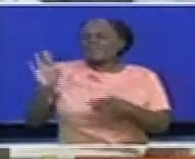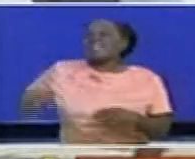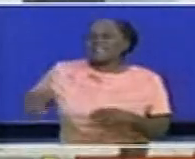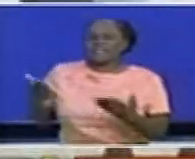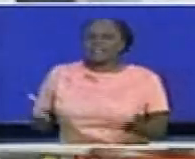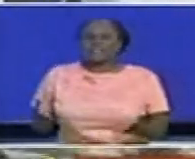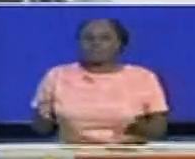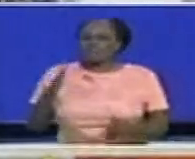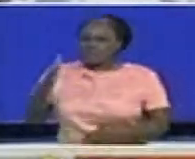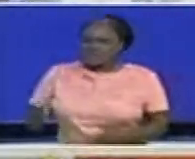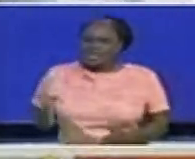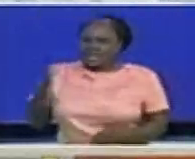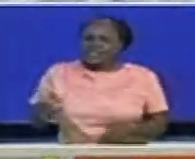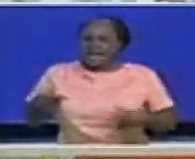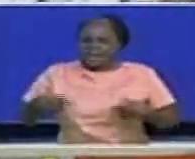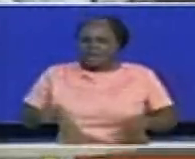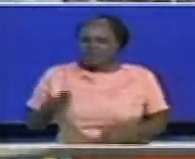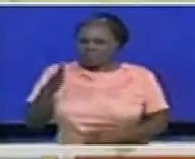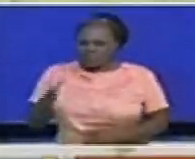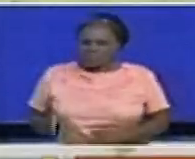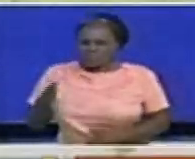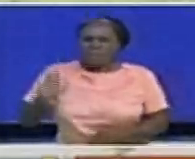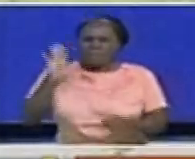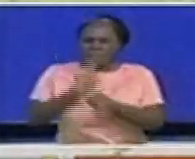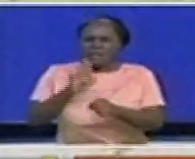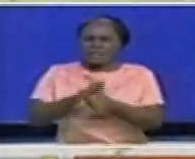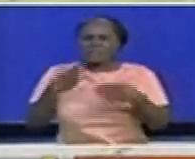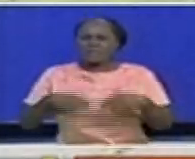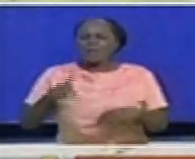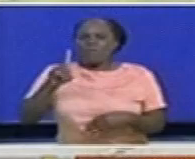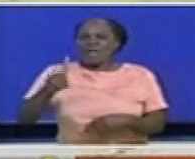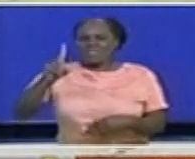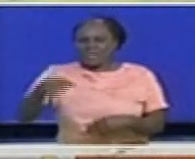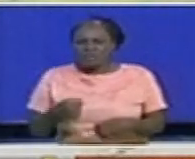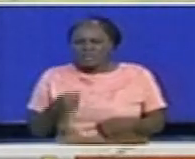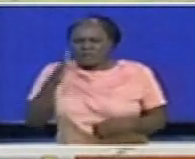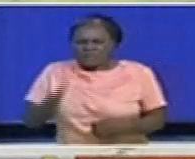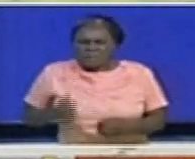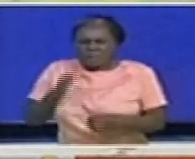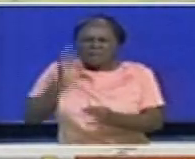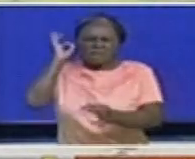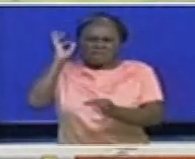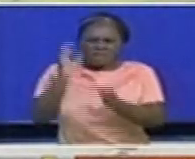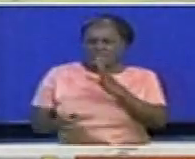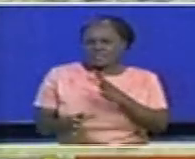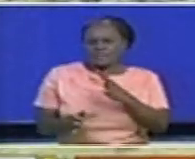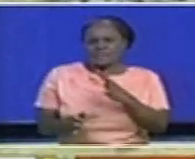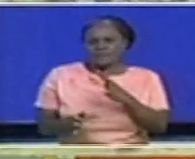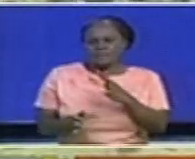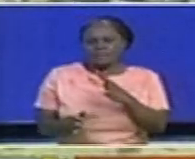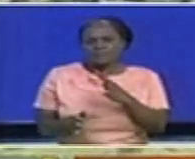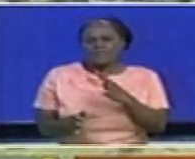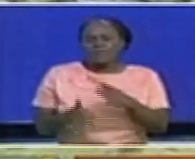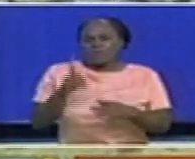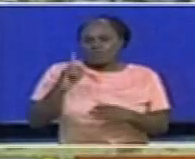Ni reli itakayoruhusu gari moshi la kubeba takriban abiria 1000 na kusonga kwa kasi ya kilomita 160 kila saa.